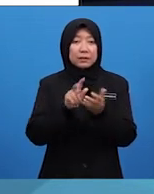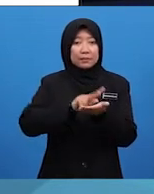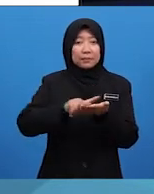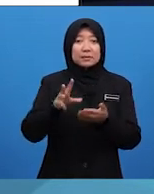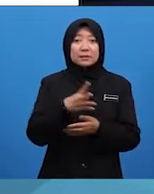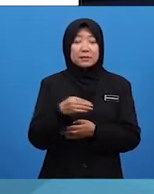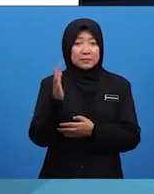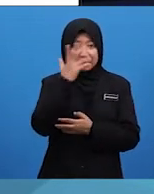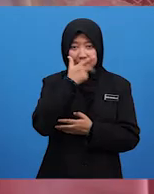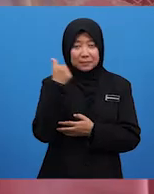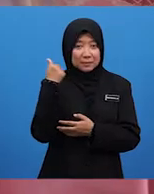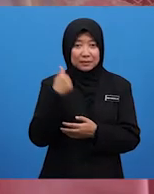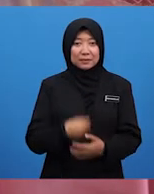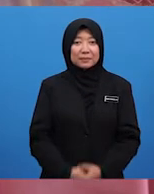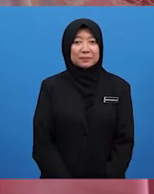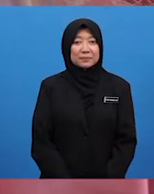dan menarik.